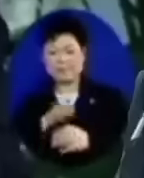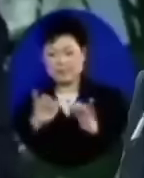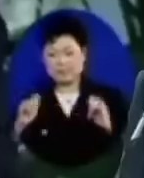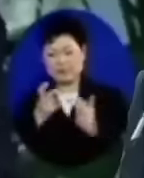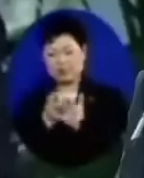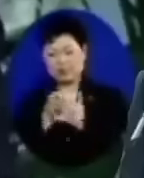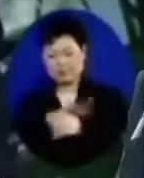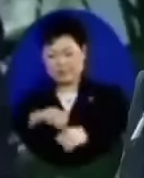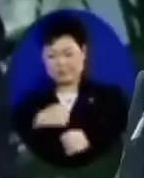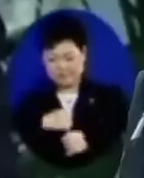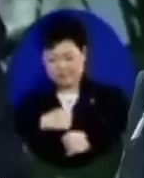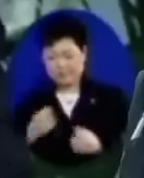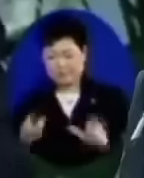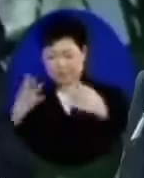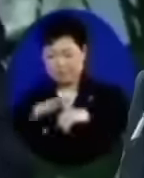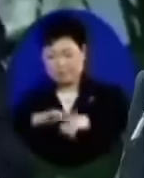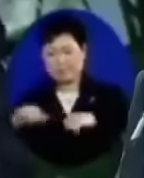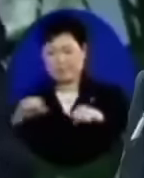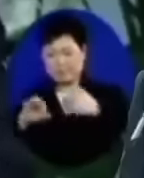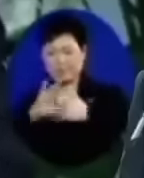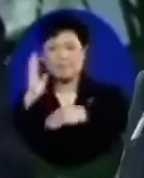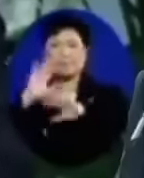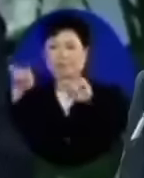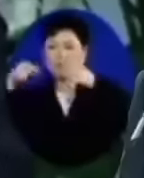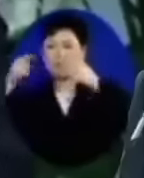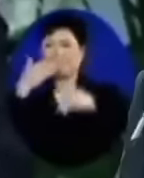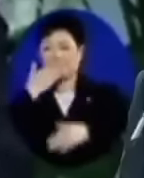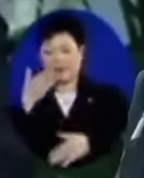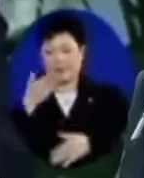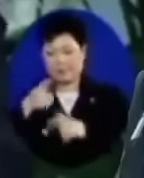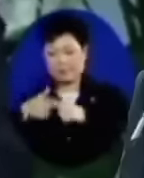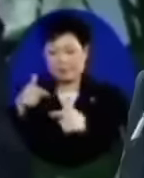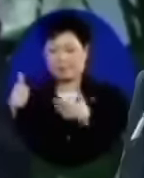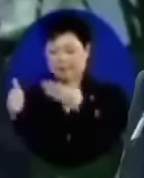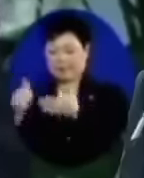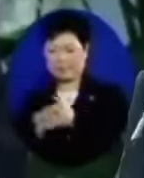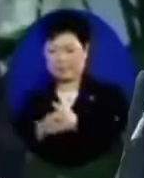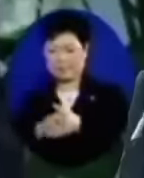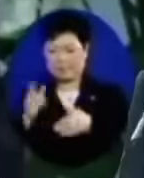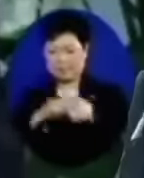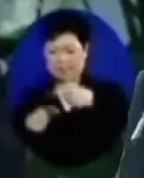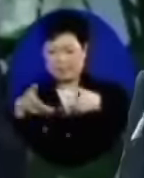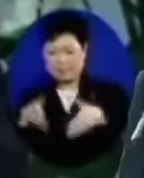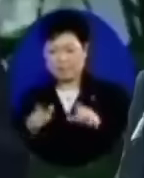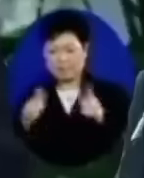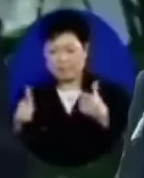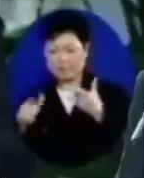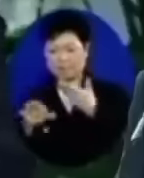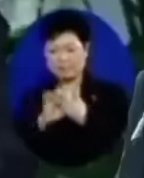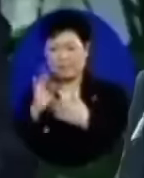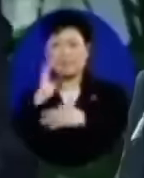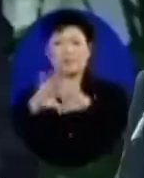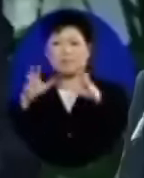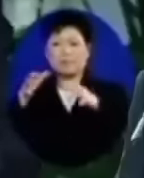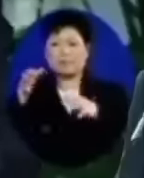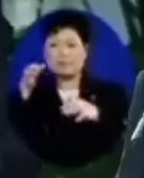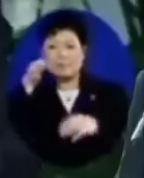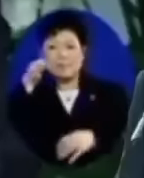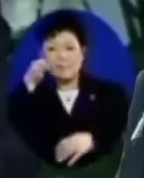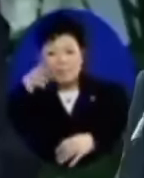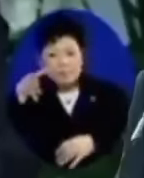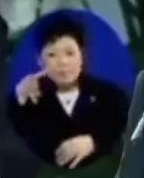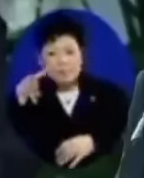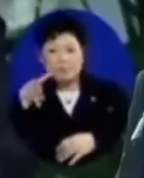지키고 의식만 잘 지키면 하늘나라에 간다 그러는데 예수님은 거듭나지 아니하면 하늘나라를 볼 수가 없다고